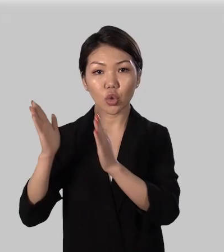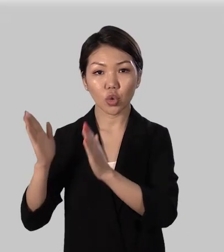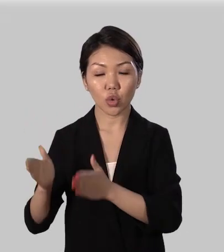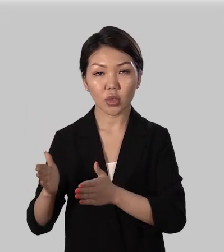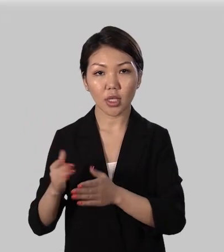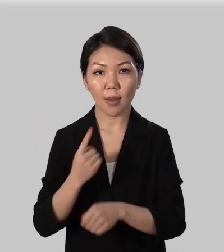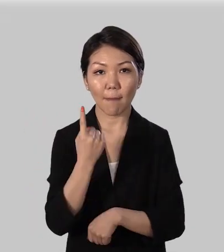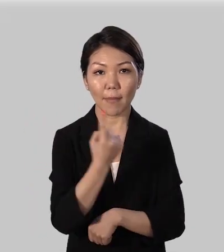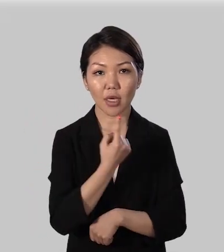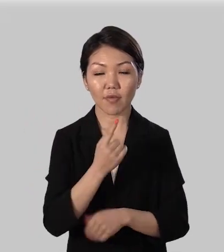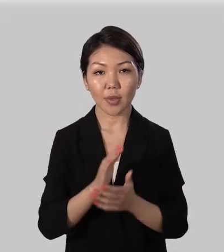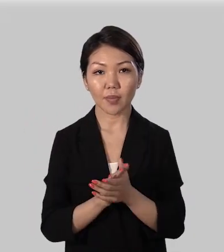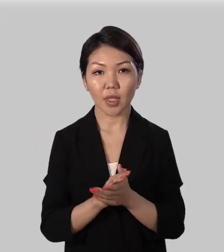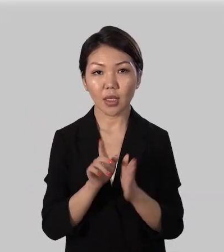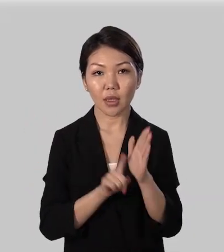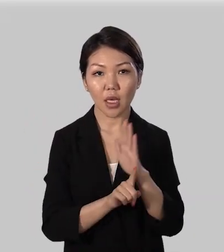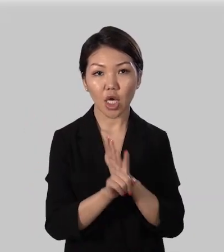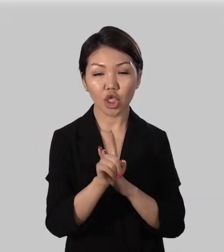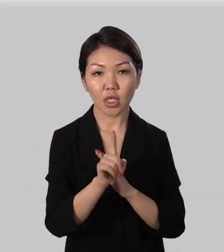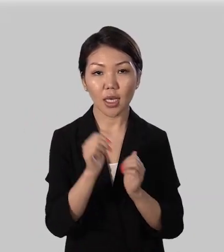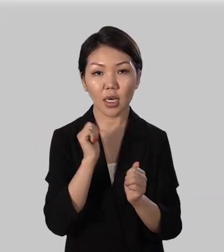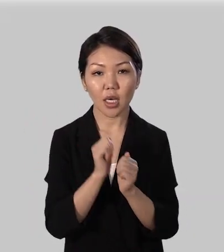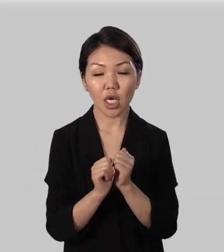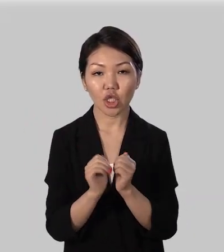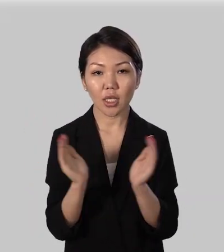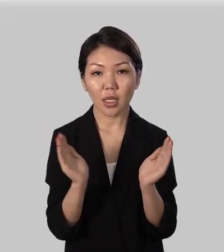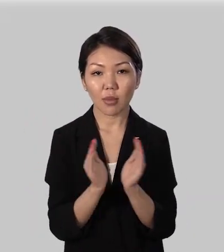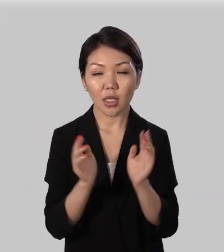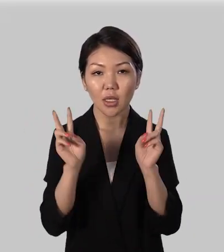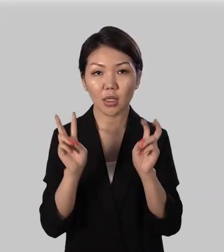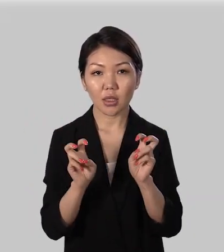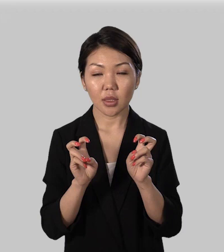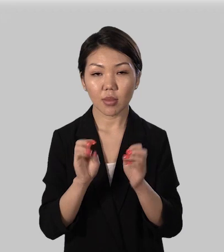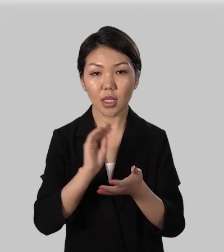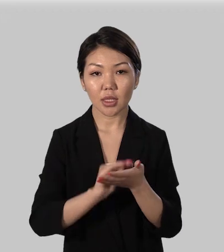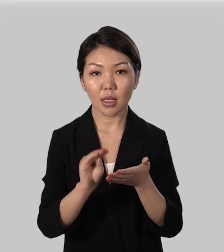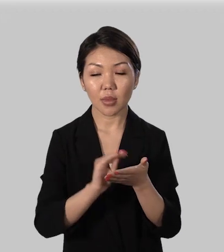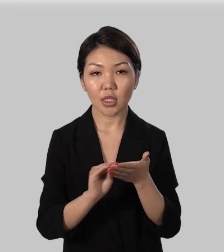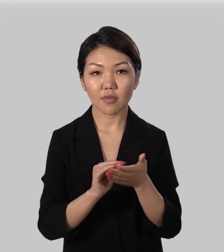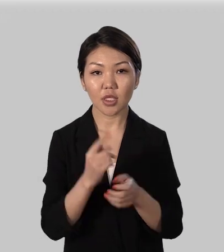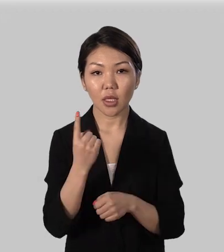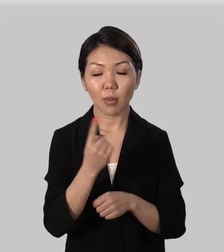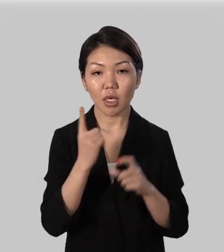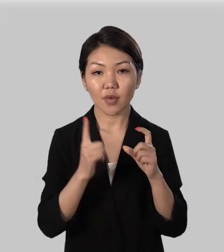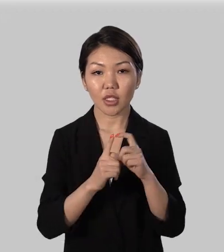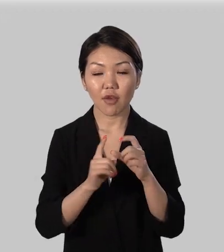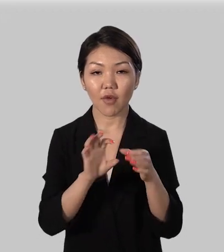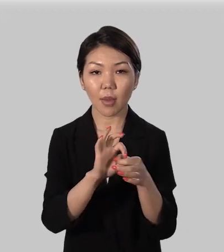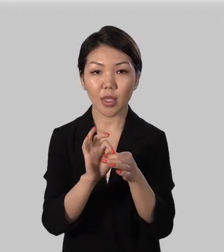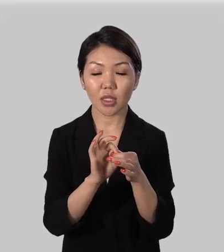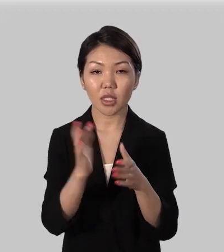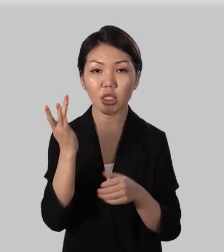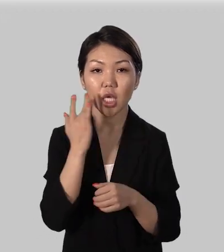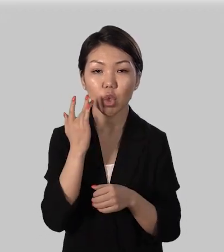первая колонка начало каждой микротемы сюда записывайте первые слова предложений с